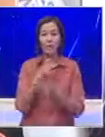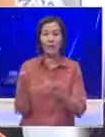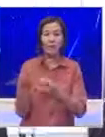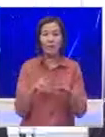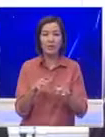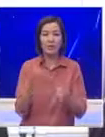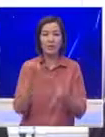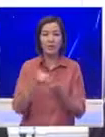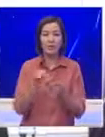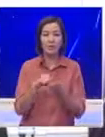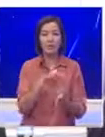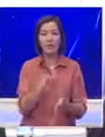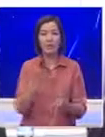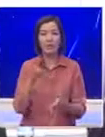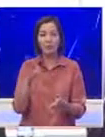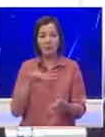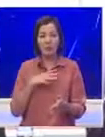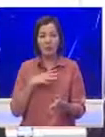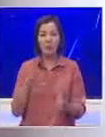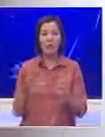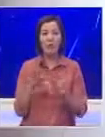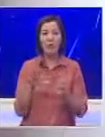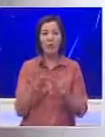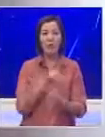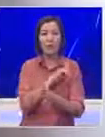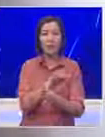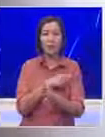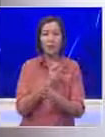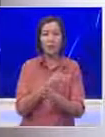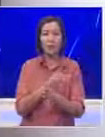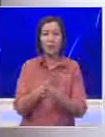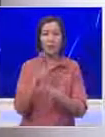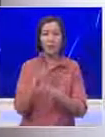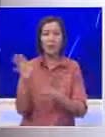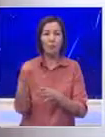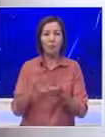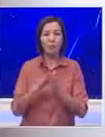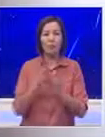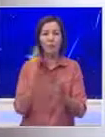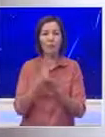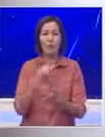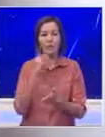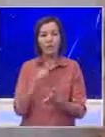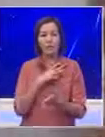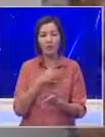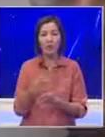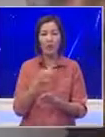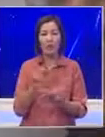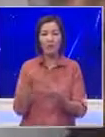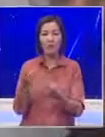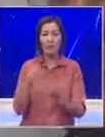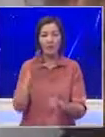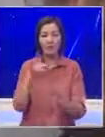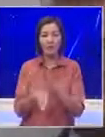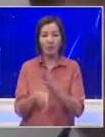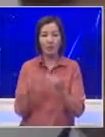Салтанатты шарада сөз алған Марат Сұлтанғазинов өңірде электр қуат көздерін өндіруге барлық жағдай бар екенін айтып өтті. Облысқа